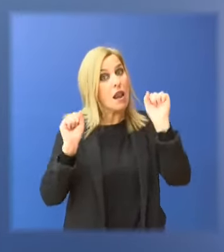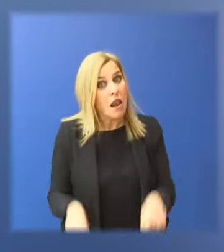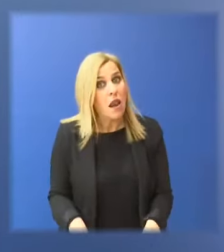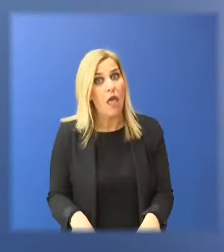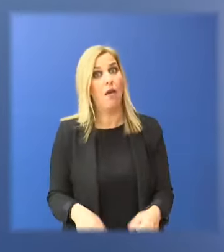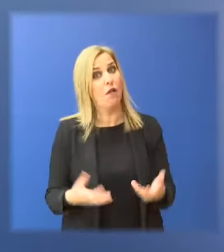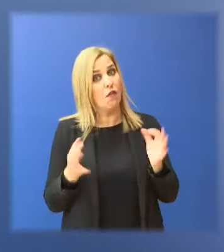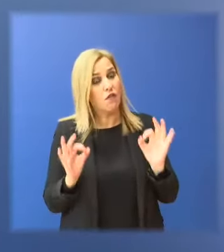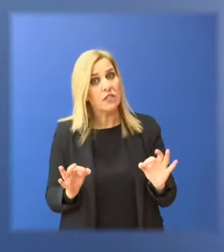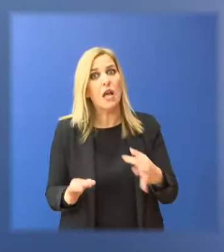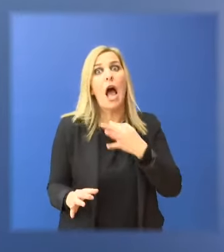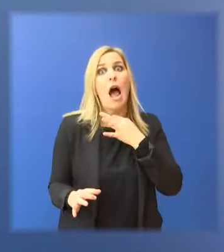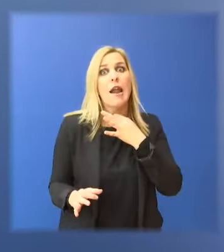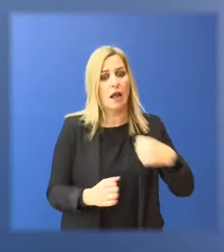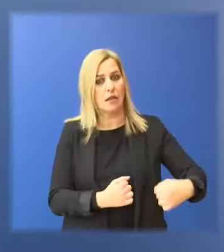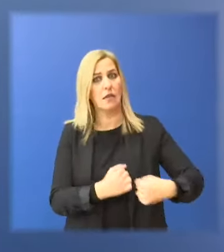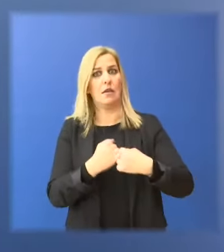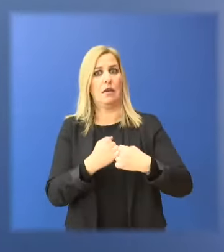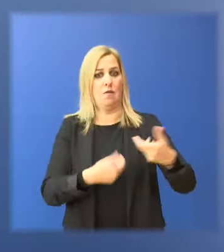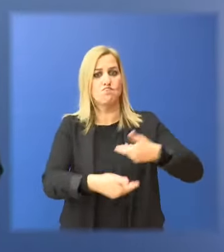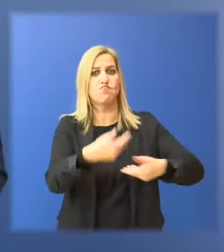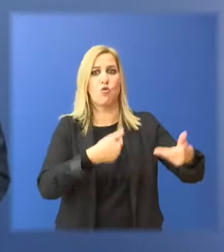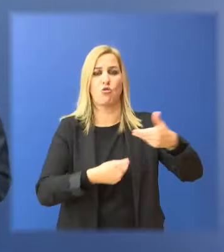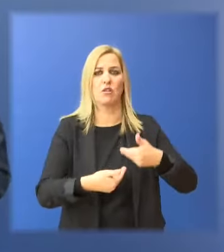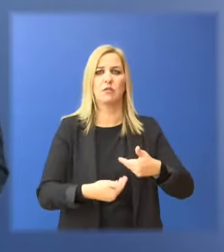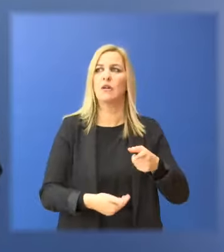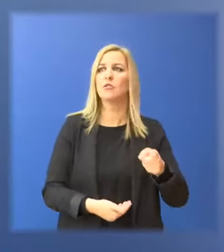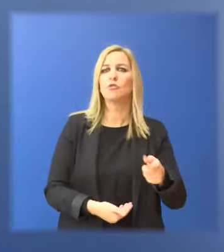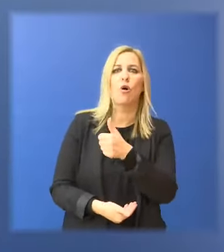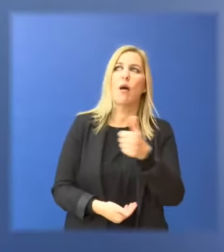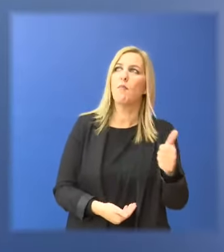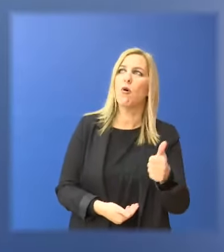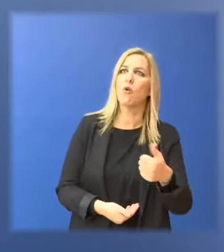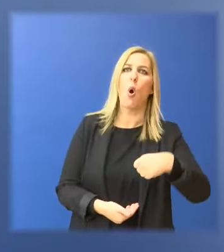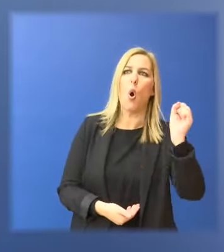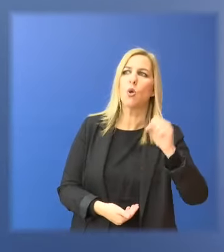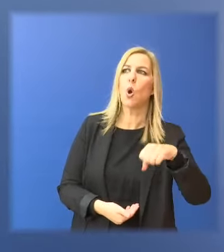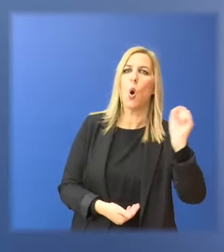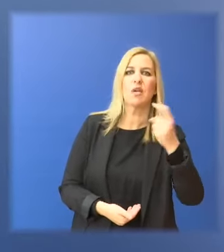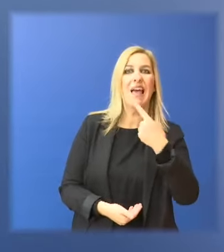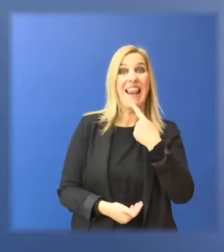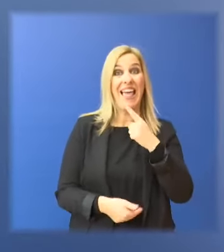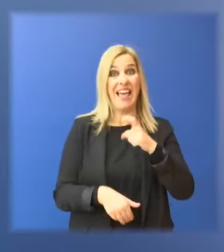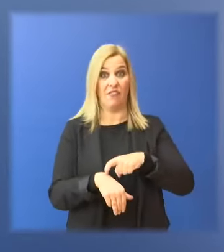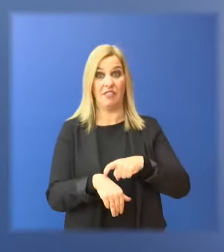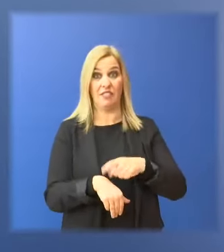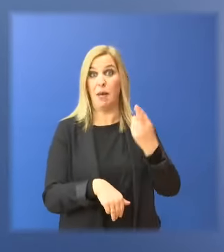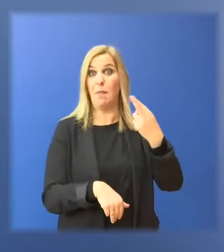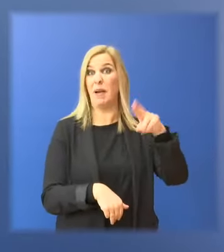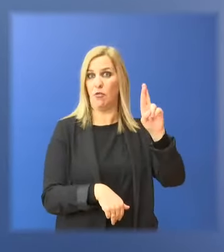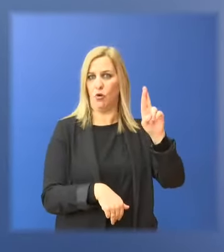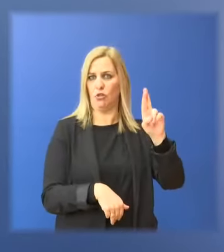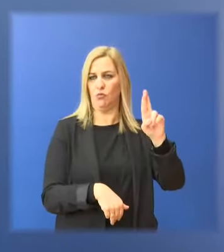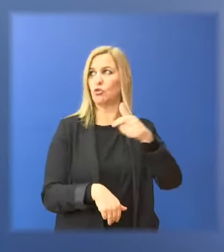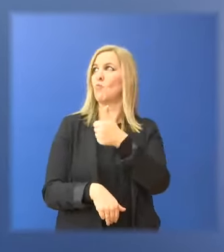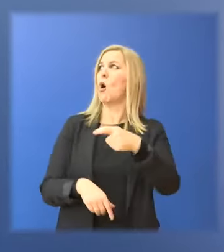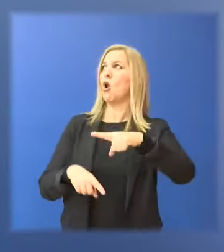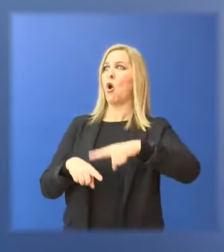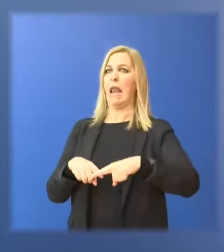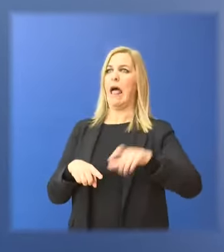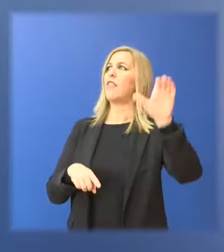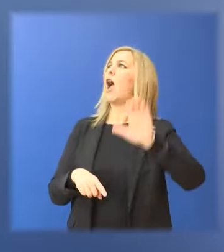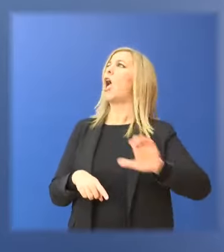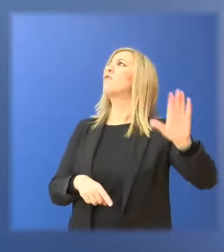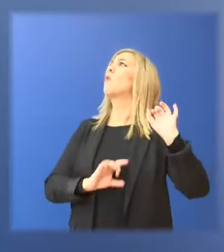το χρειαζόμαστε. Το να έχουμε να αντιμετωπίσουμε μια αντιπολίτευση που βαφτίζει μια εισαγόμενη πληθωριστική κρίση, η οποία απασχολεί το σύνολο